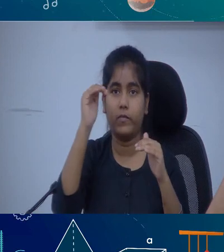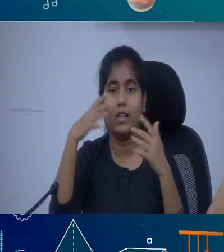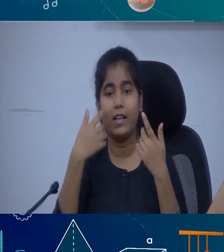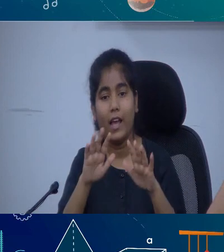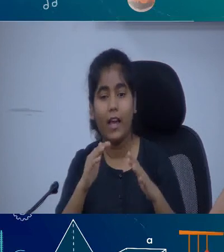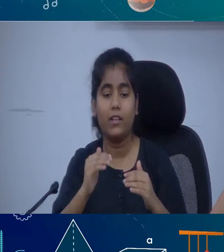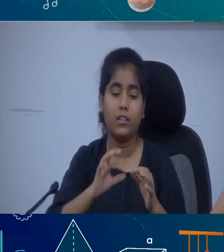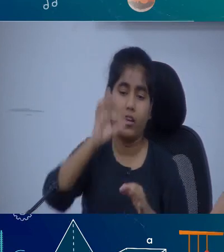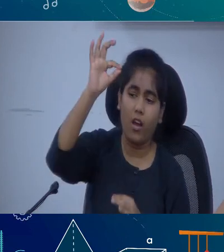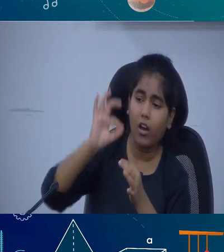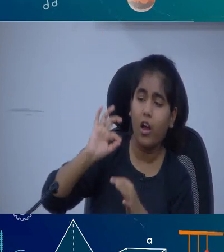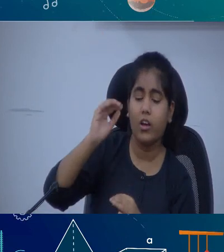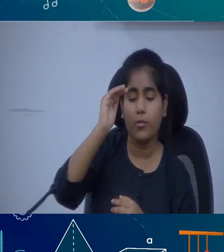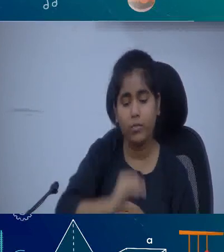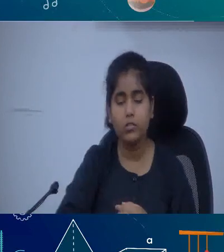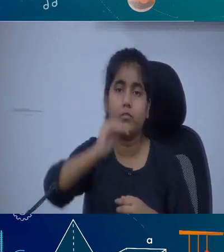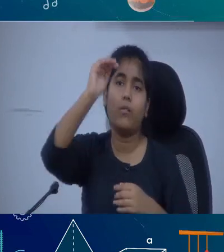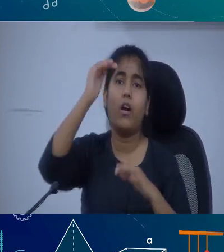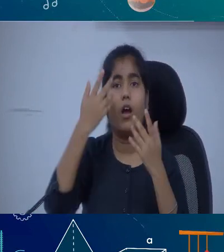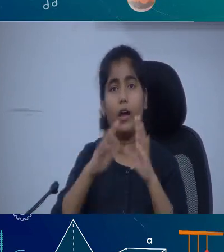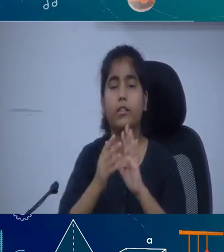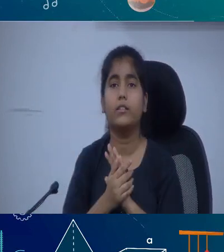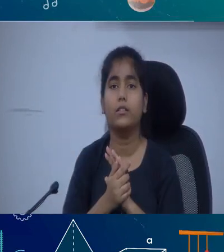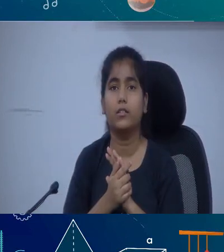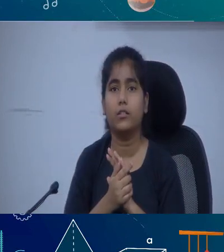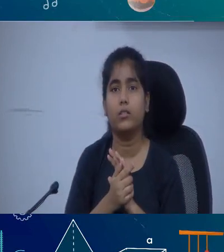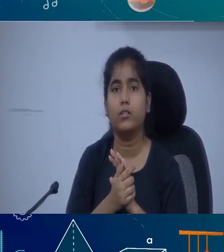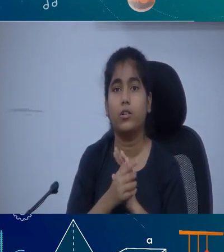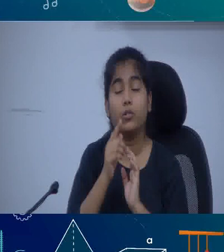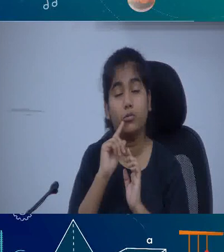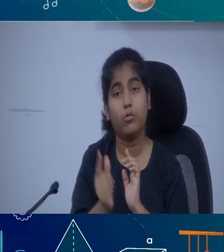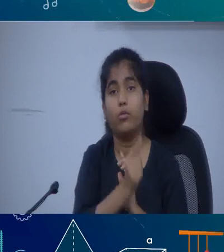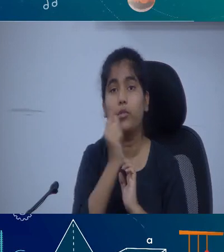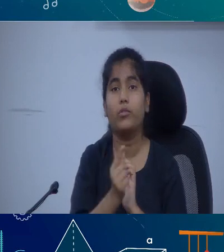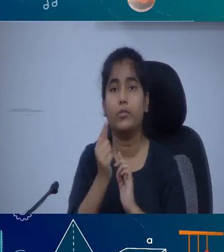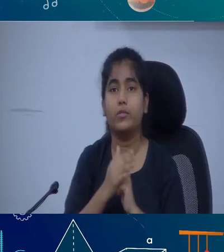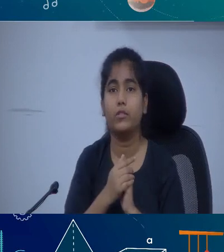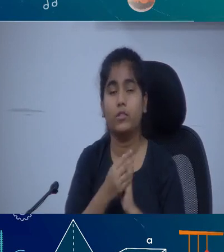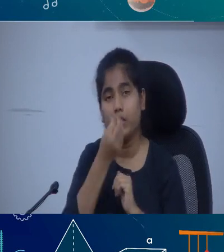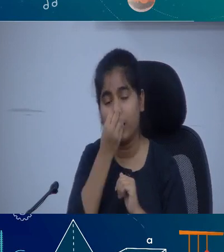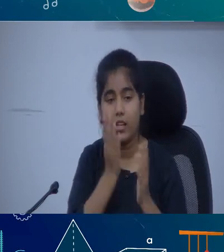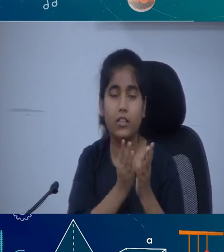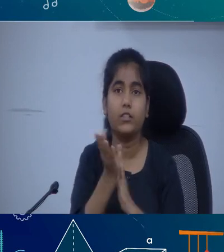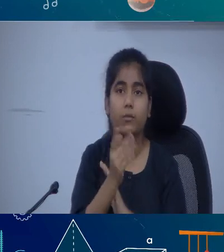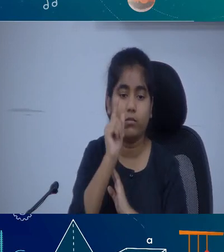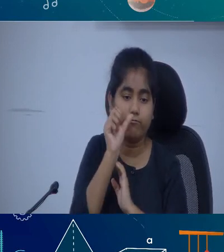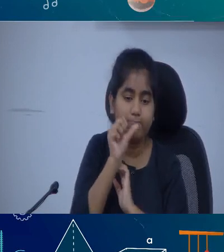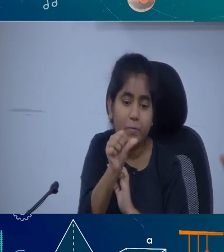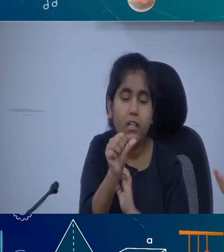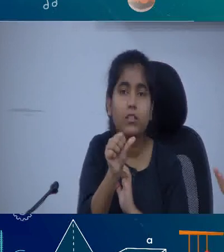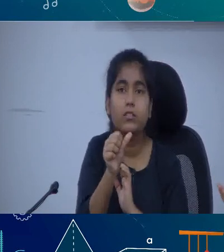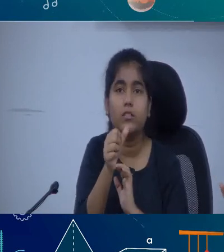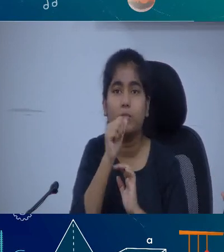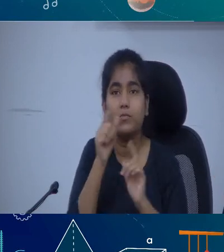जो आप राइट साइड में देख रहे हैं, अगर इस तरह से आपके दो लेवल वाले होंगे तो कोई भी हाइट का इंसान, कोई भी बच्चा, छोटा बच्चा, उसको